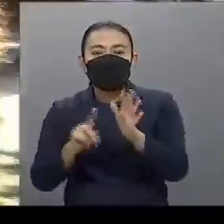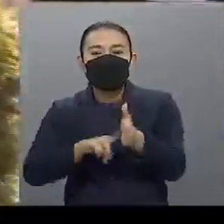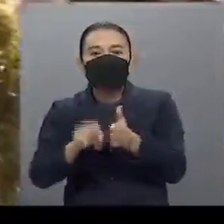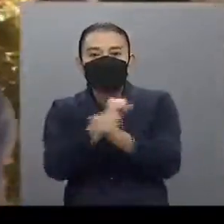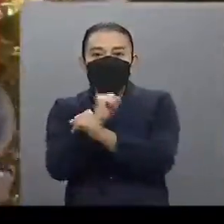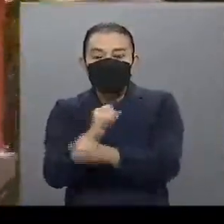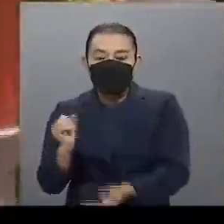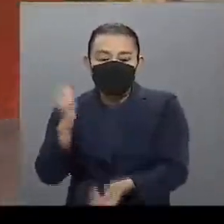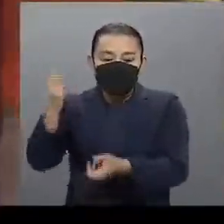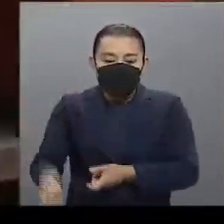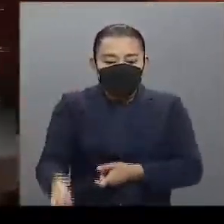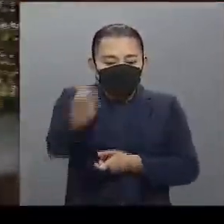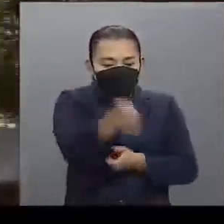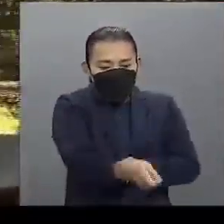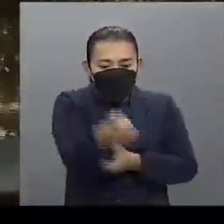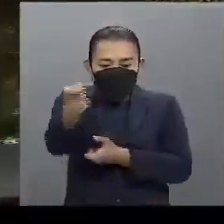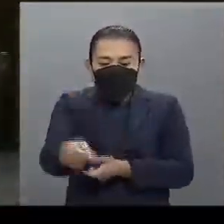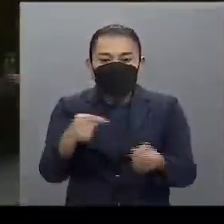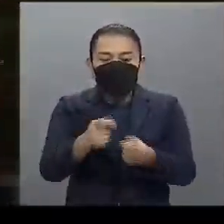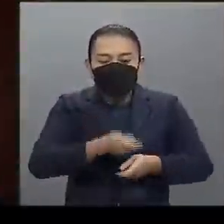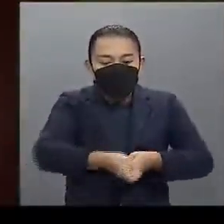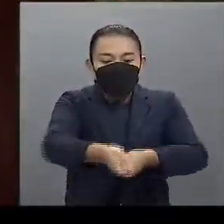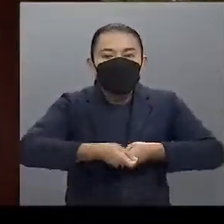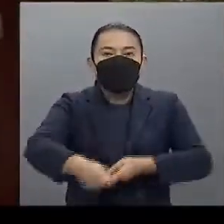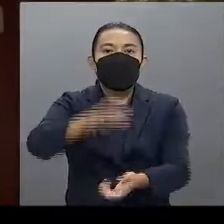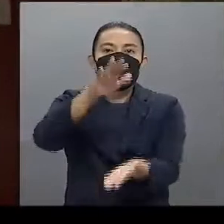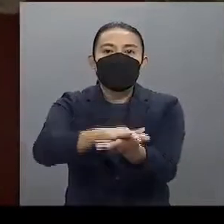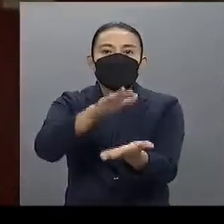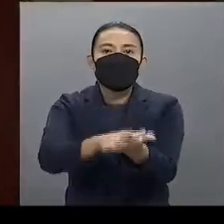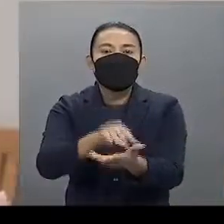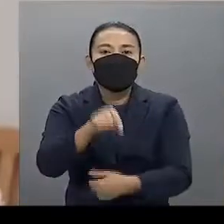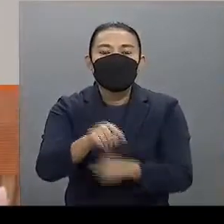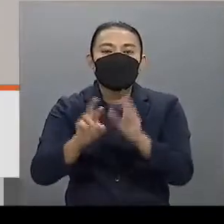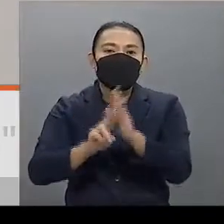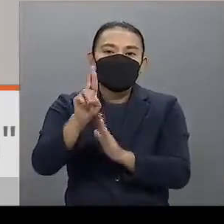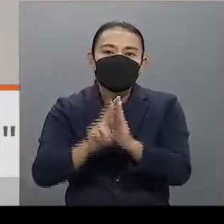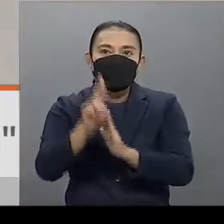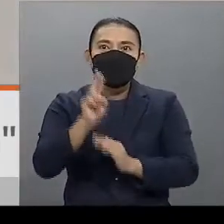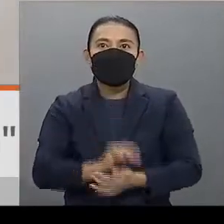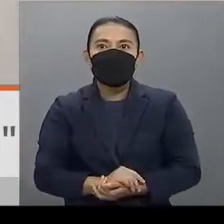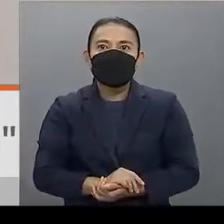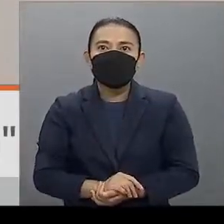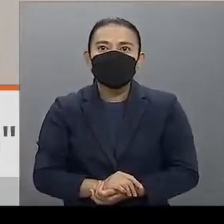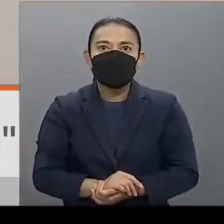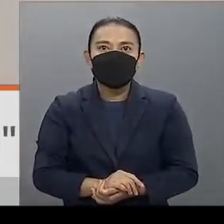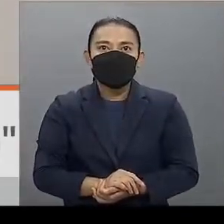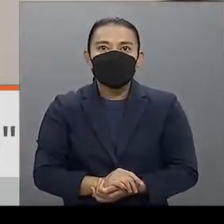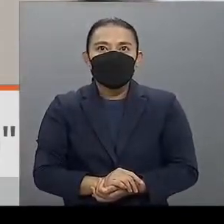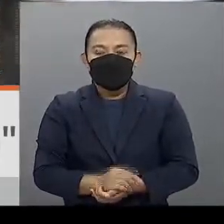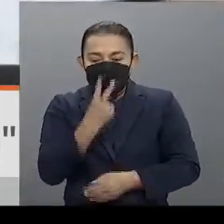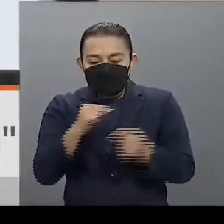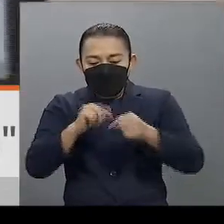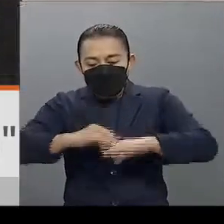อาคารเรียนของโรงเรียนองค์กรบริหารส่วนท้องส่วนจังหวัดเชียงรายนะคะแต่หลังจากที่ผมนักเรียนติดคอมี